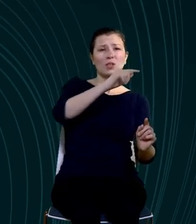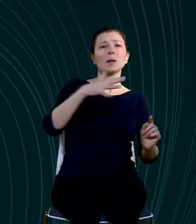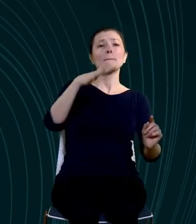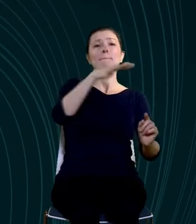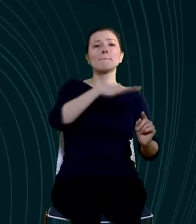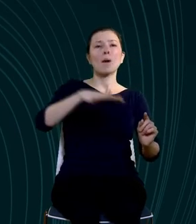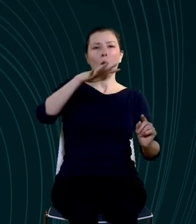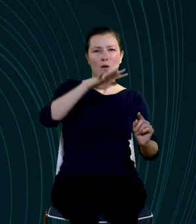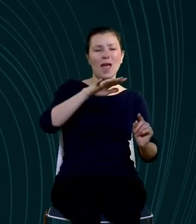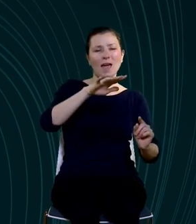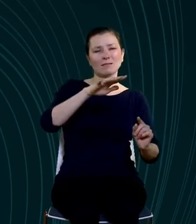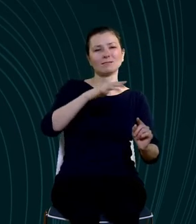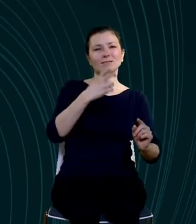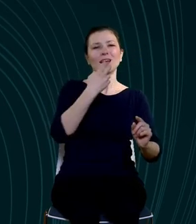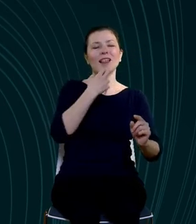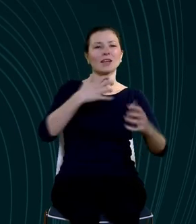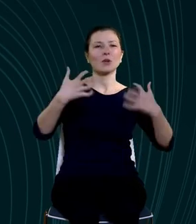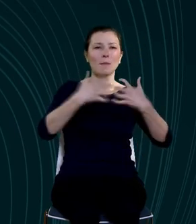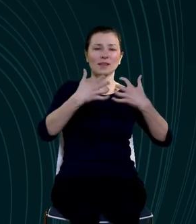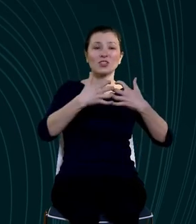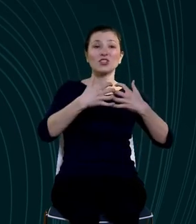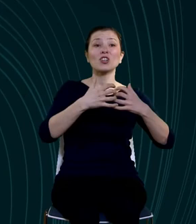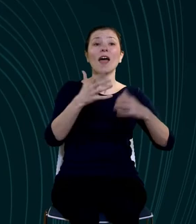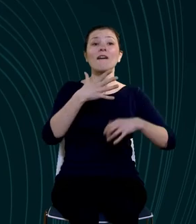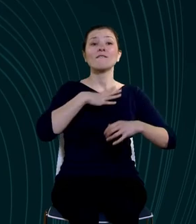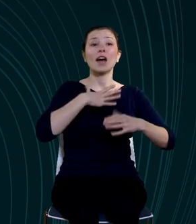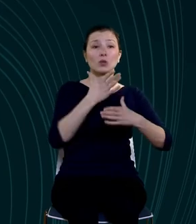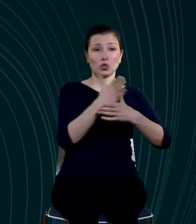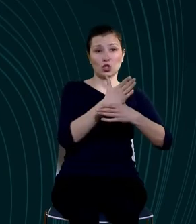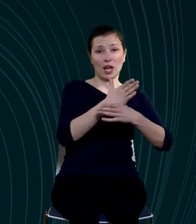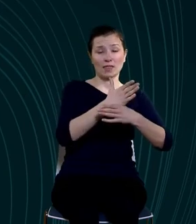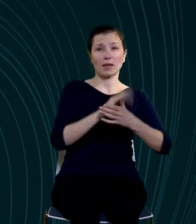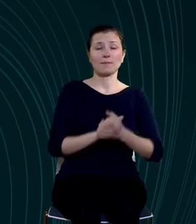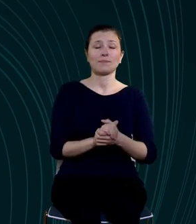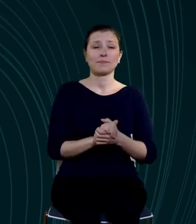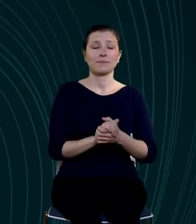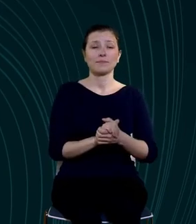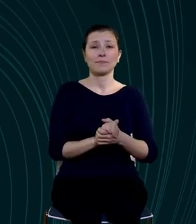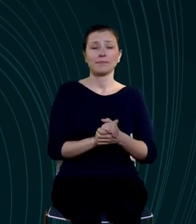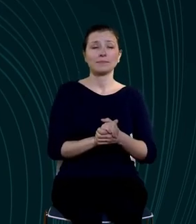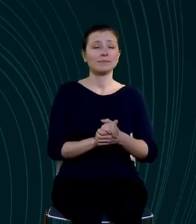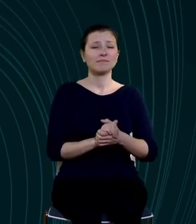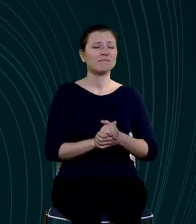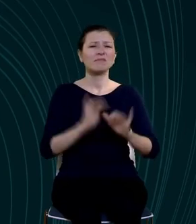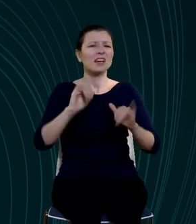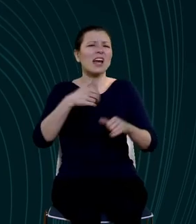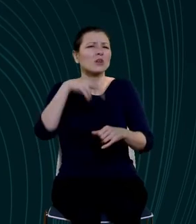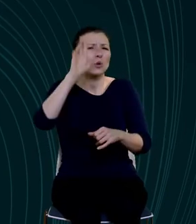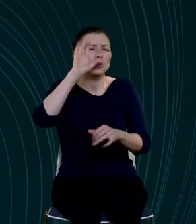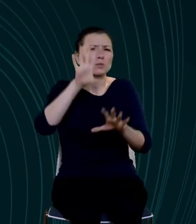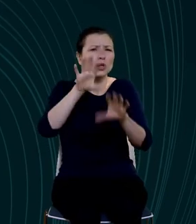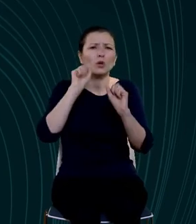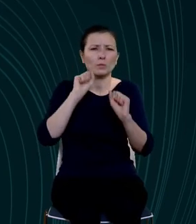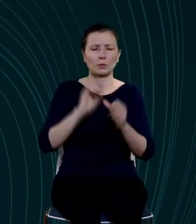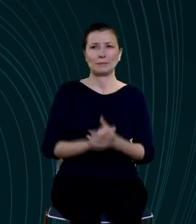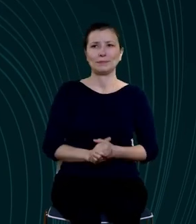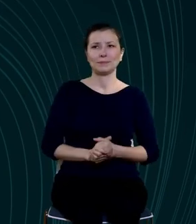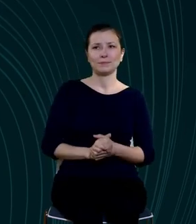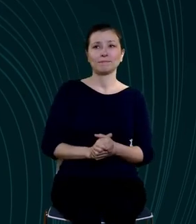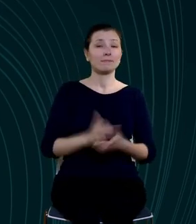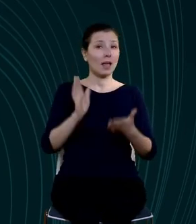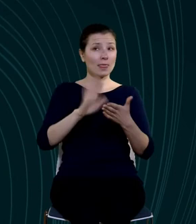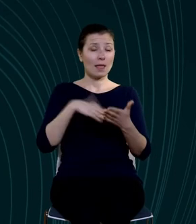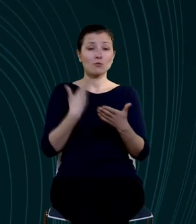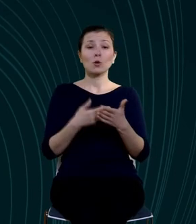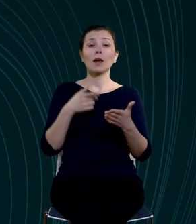pola elektromagnetycznego, wartość średnia. Natomiast jak należy taki wykres rozumieć? Otóż chodzi o to, że na